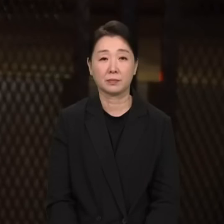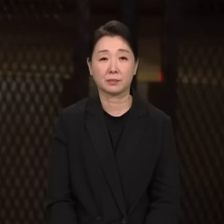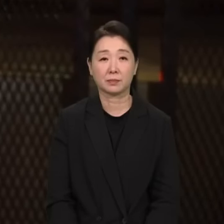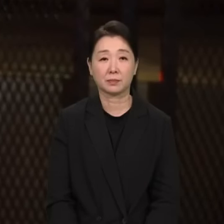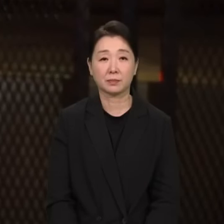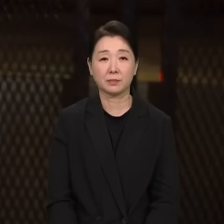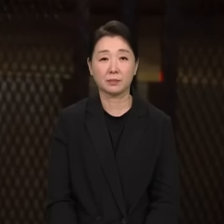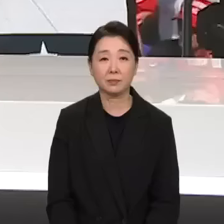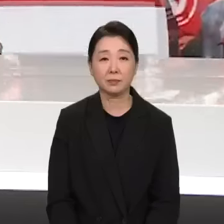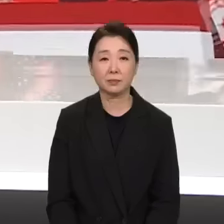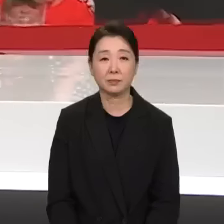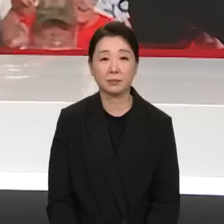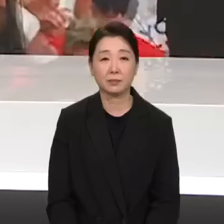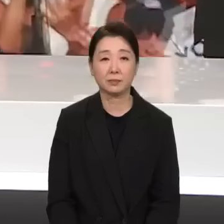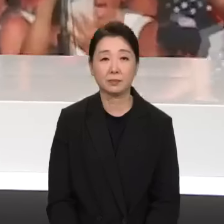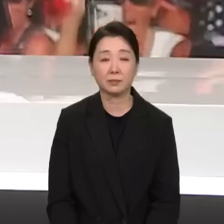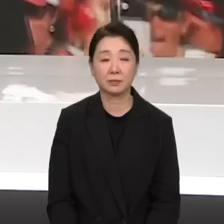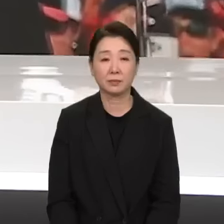특파원이었습니다.